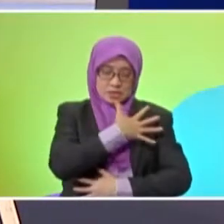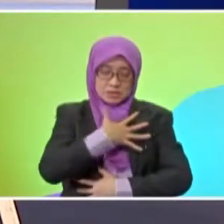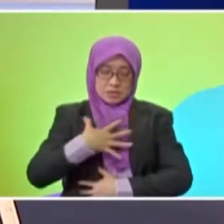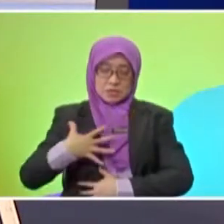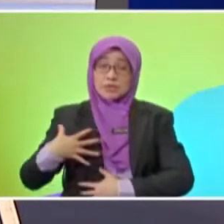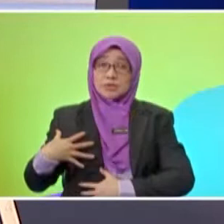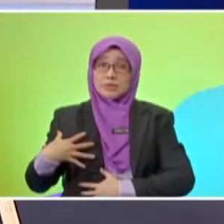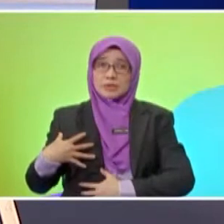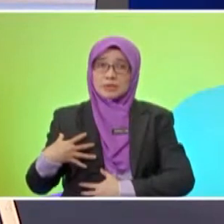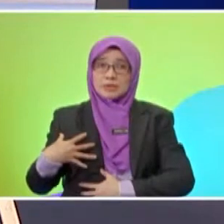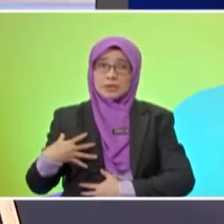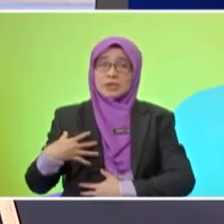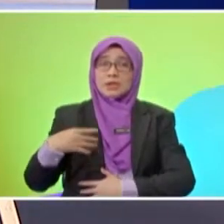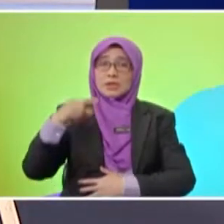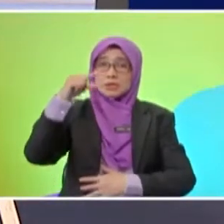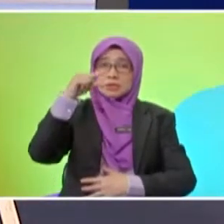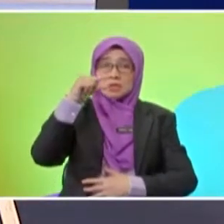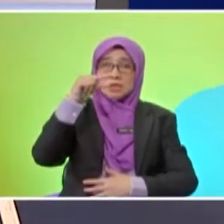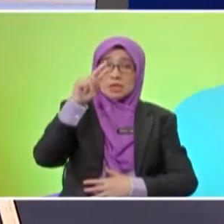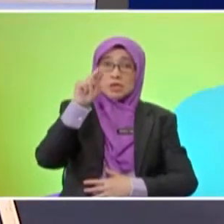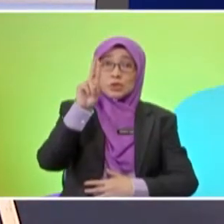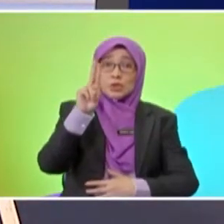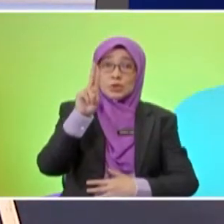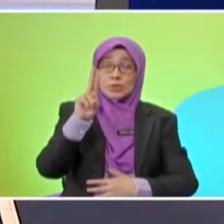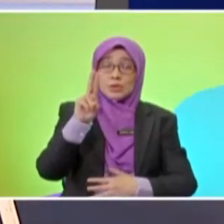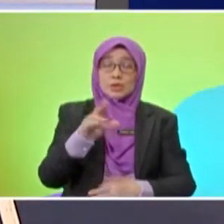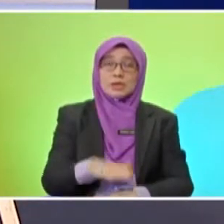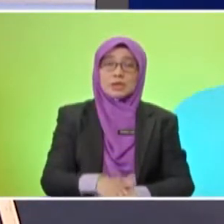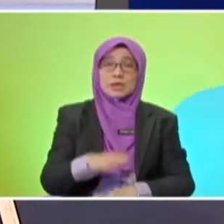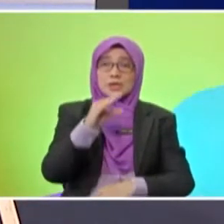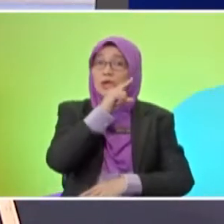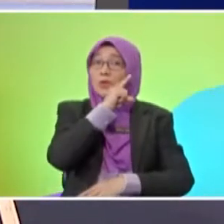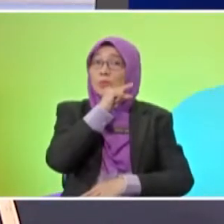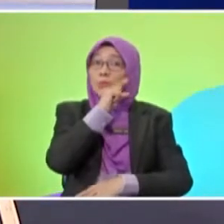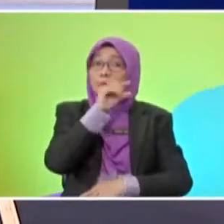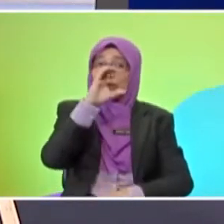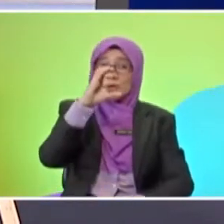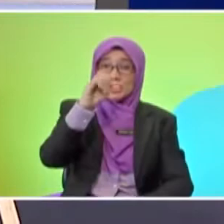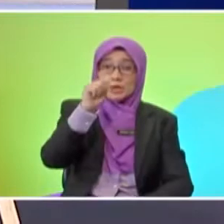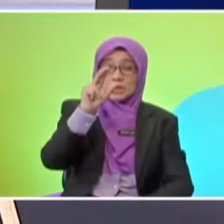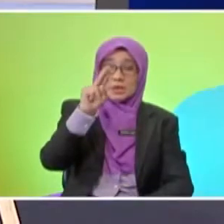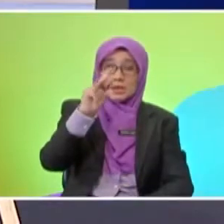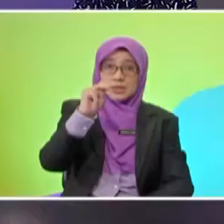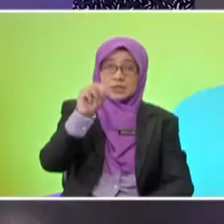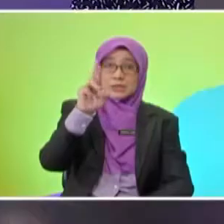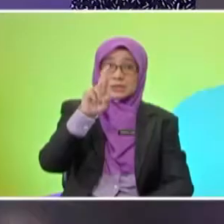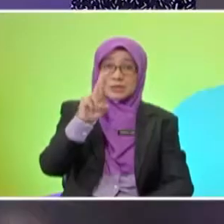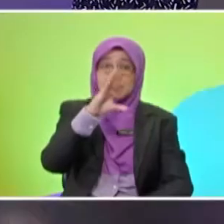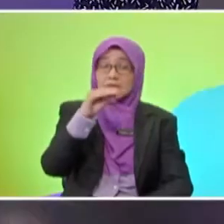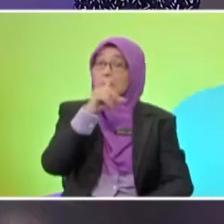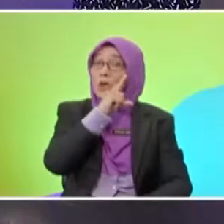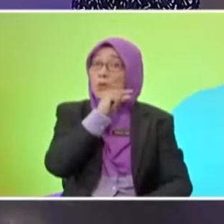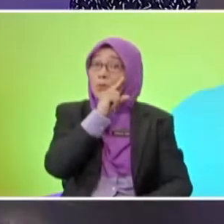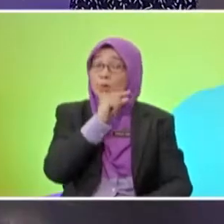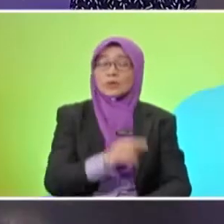dan Genuk Genuk daya yang ketiga ada burung camar dana burung tiral muncul